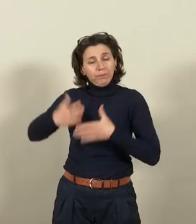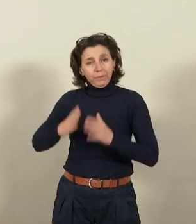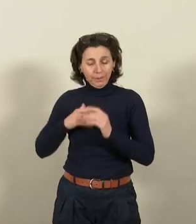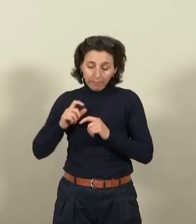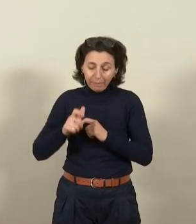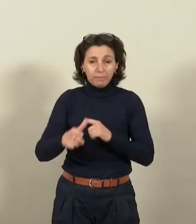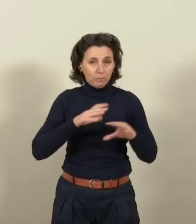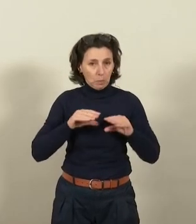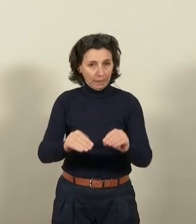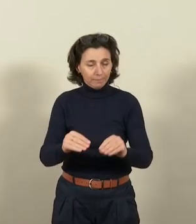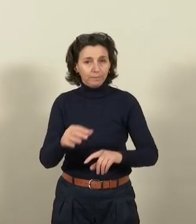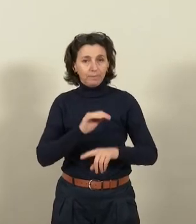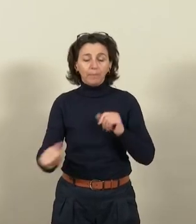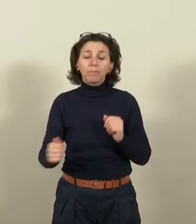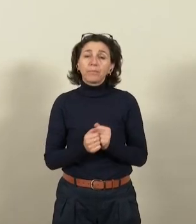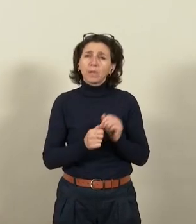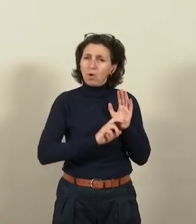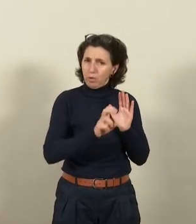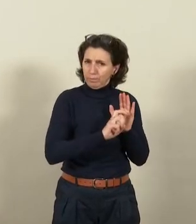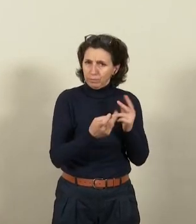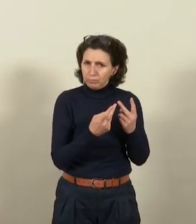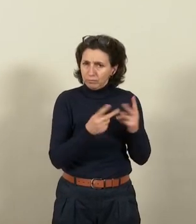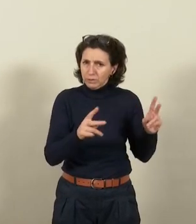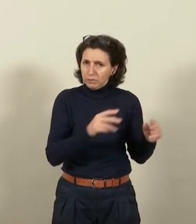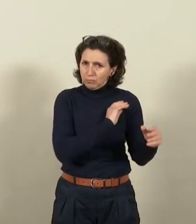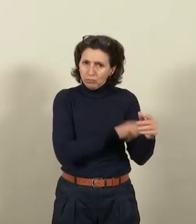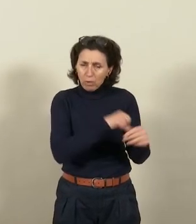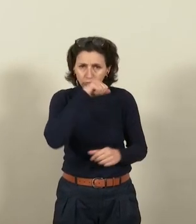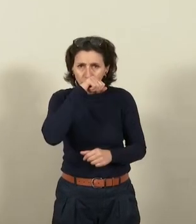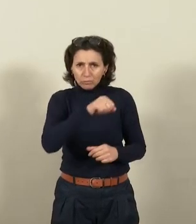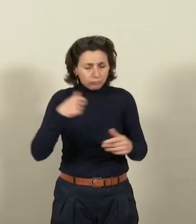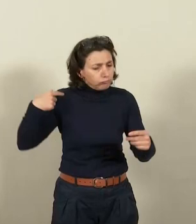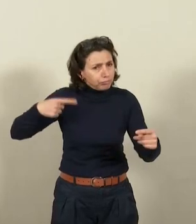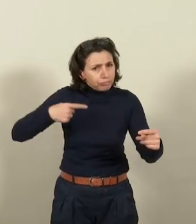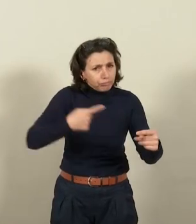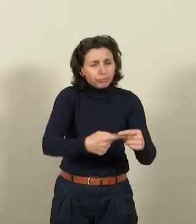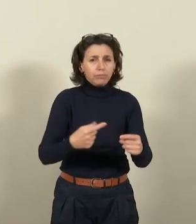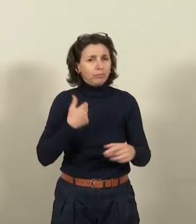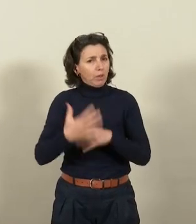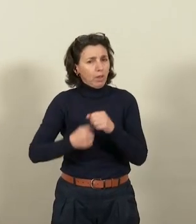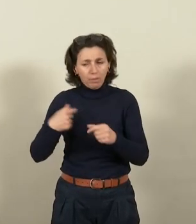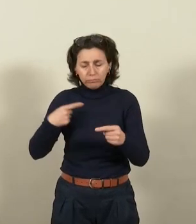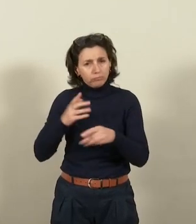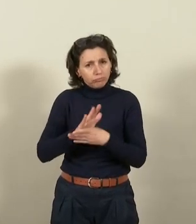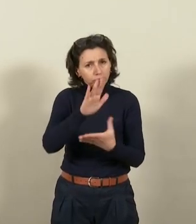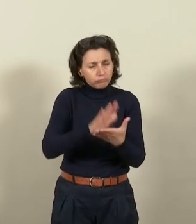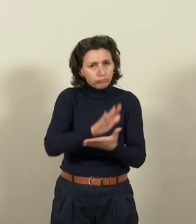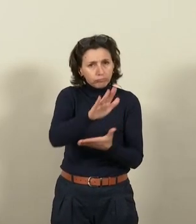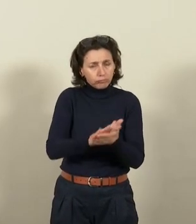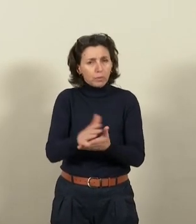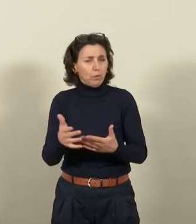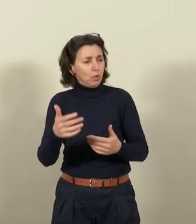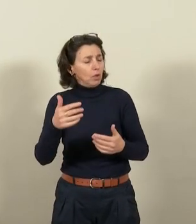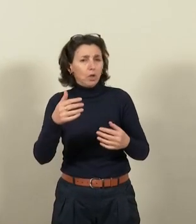sportive par nature s'engage depuis plusieurs années pour proposer une pratique du sport qui s'inscrit dans la justice sociale et le